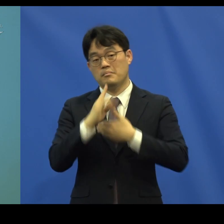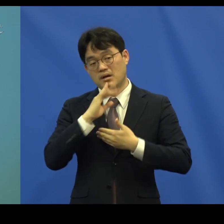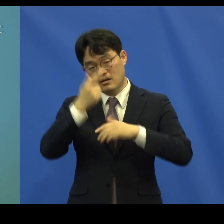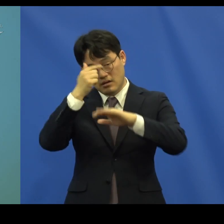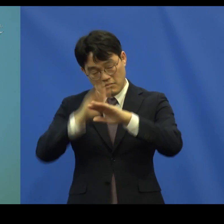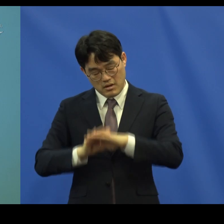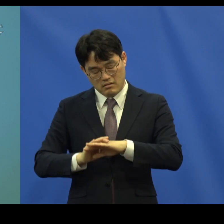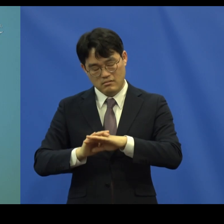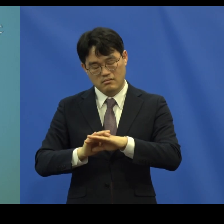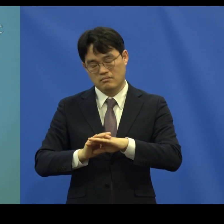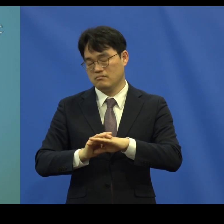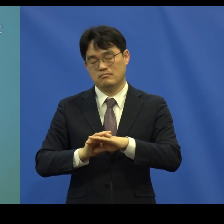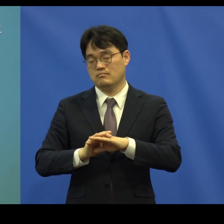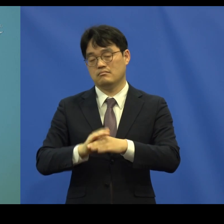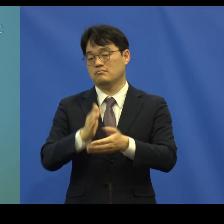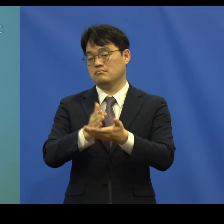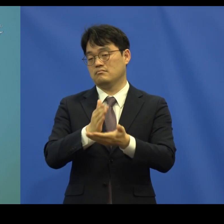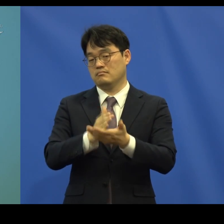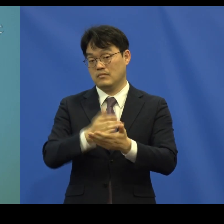예배의 횟수가 중요하지 않죠.